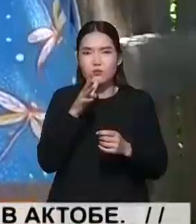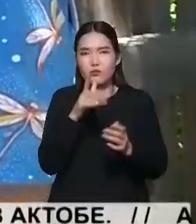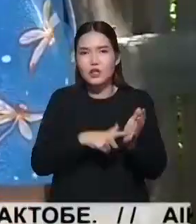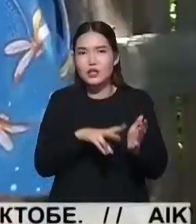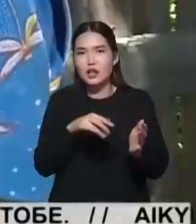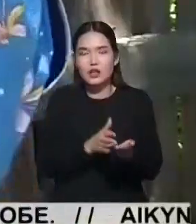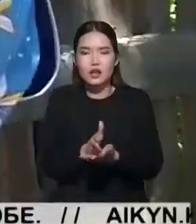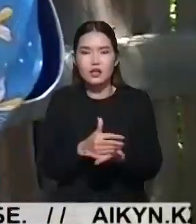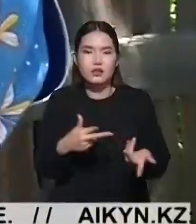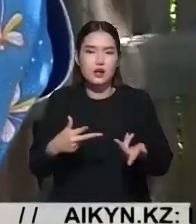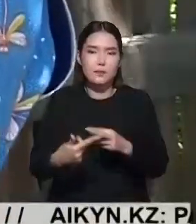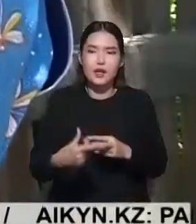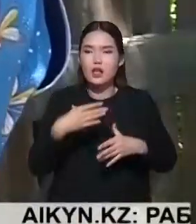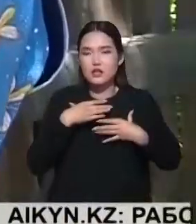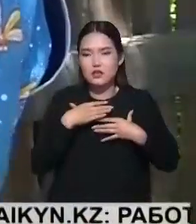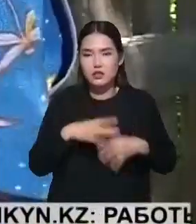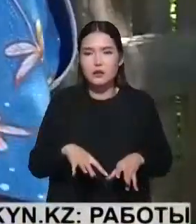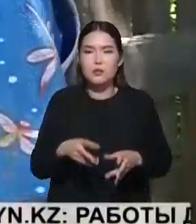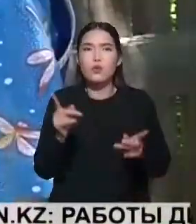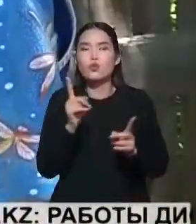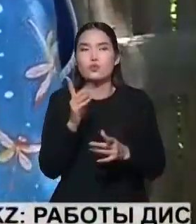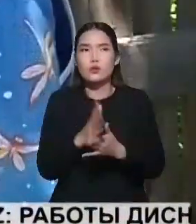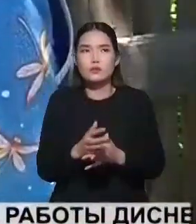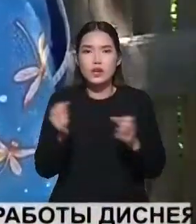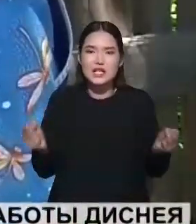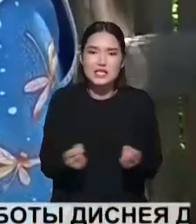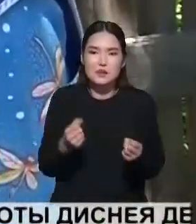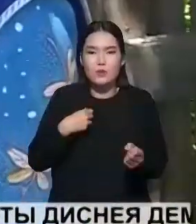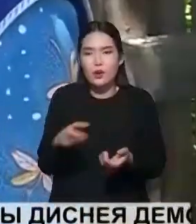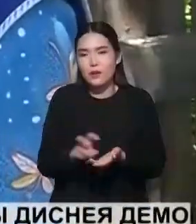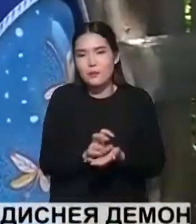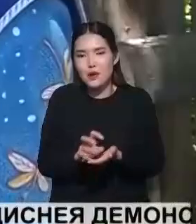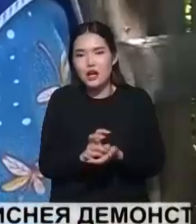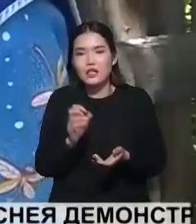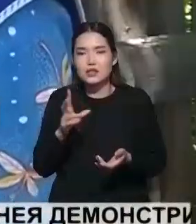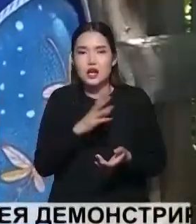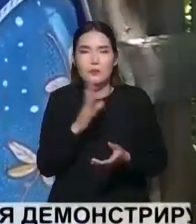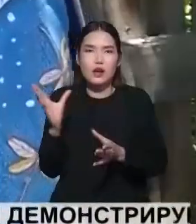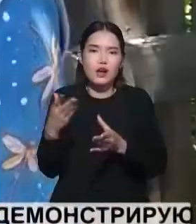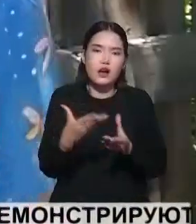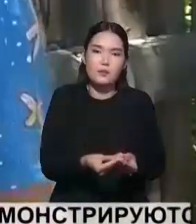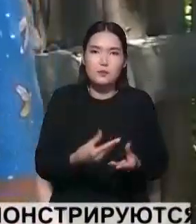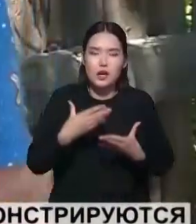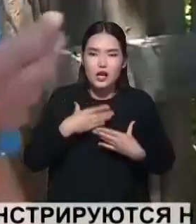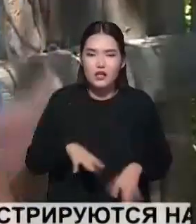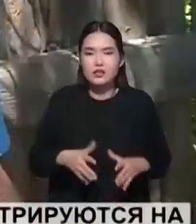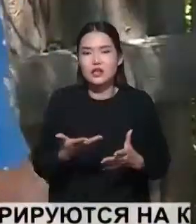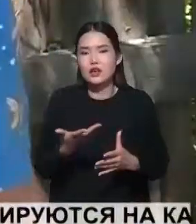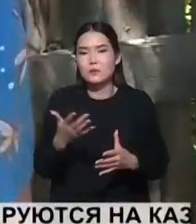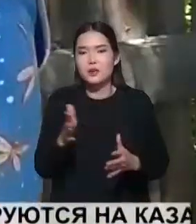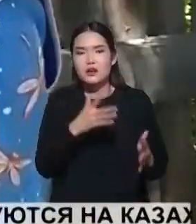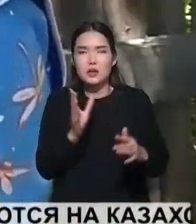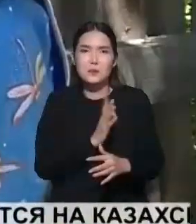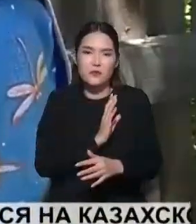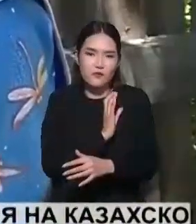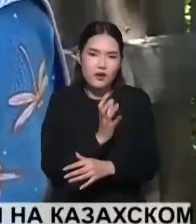Столб. И вот наклоняется. Зимой мы боимся, как бы не завалило. И ветер бывает сильный. Это завалится